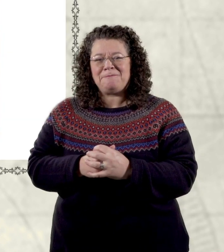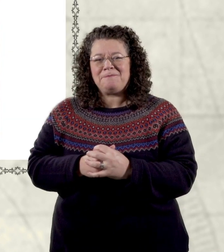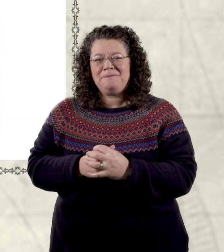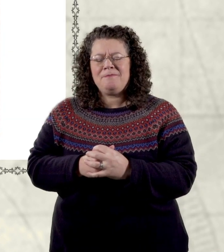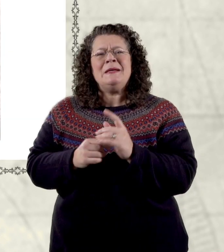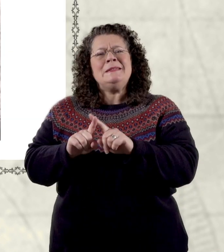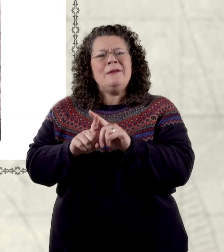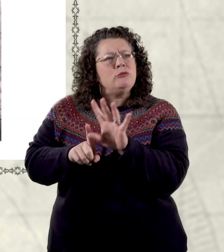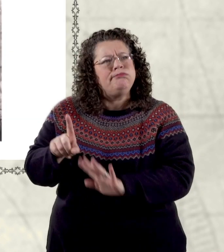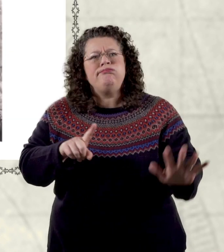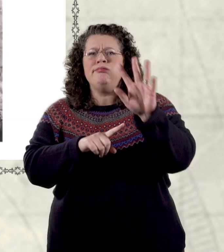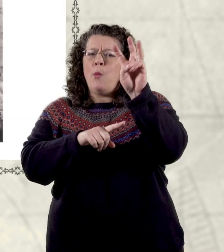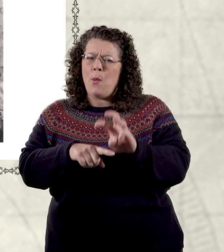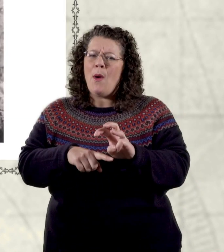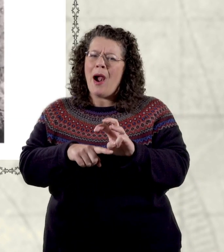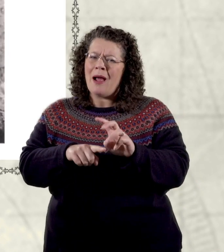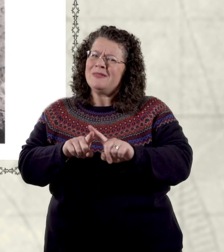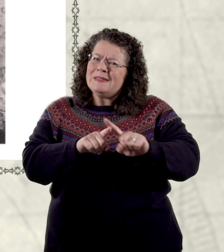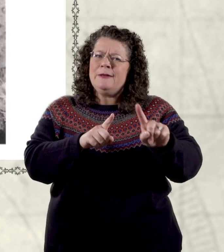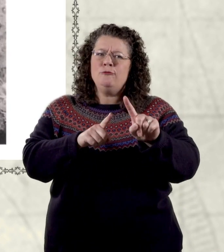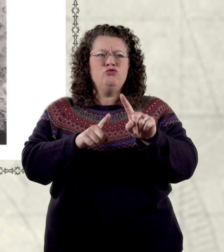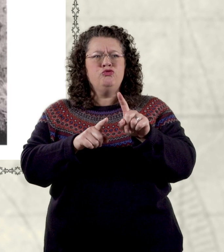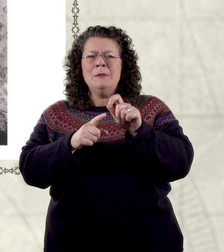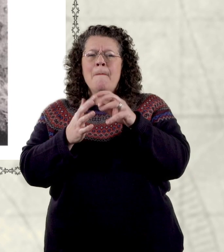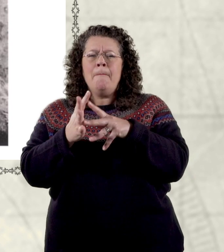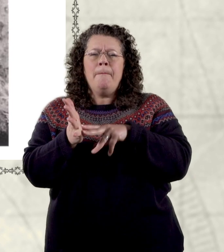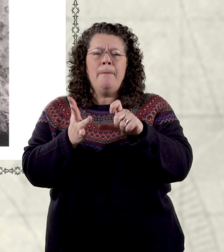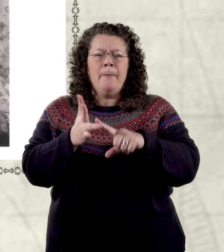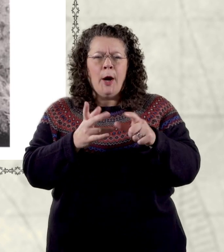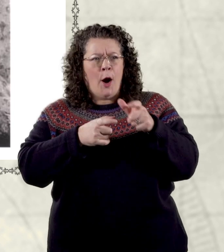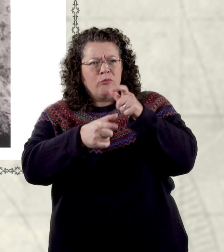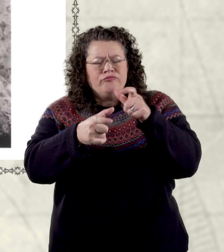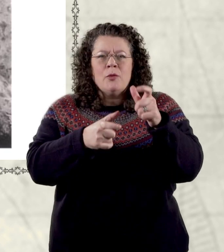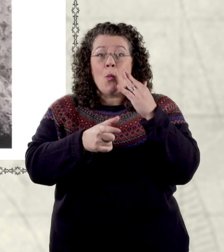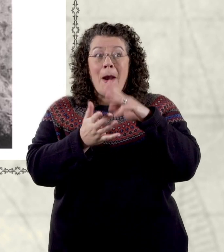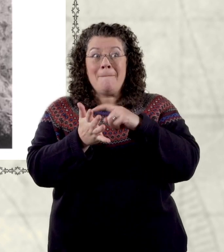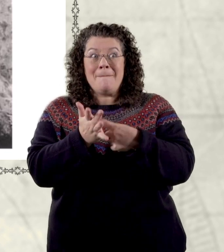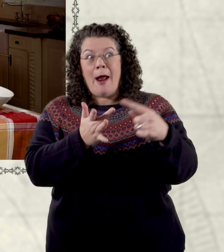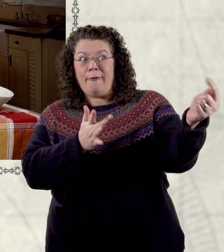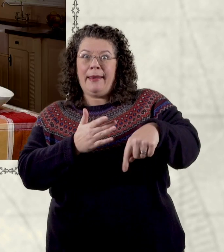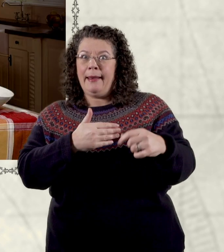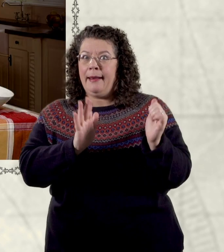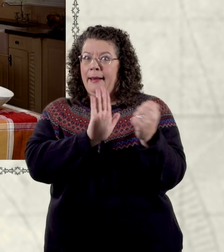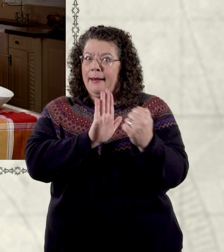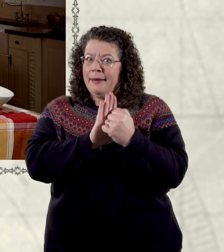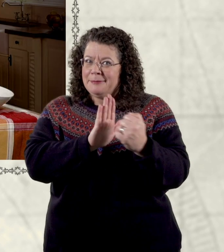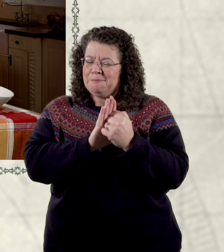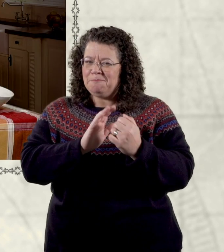Ac oedd gan ardaloedd gwahanol o Gymru bwnco gwahanol pan fydde'r fari yn dod i gnocio.